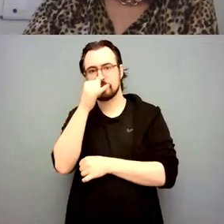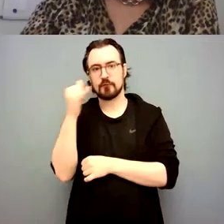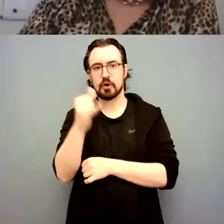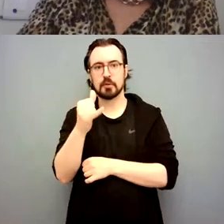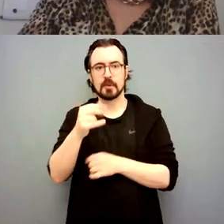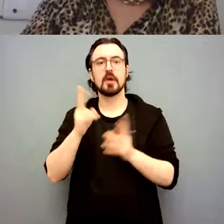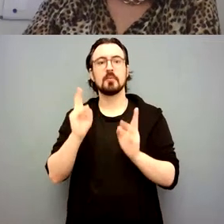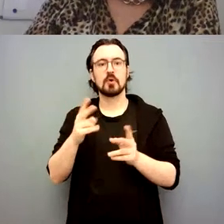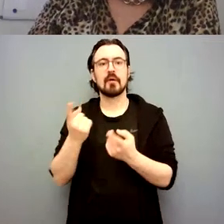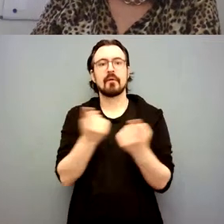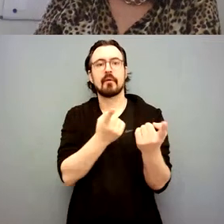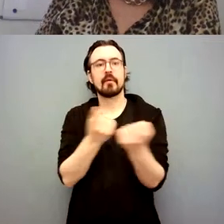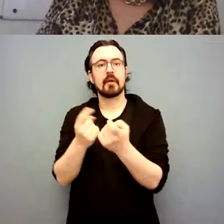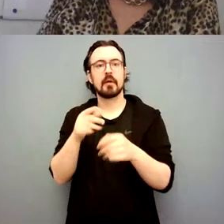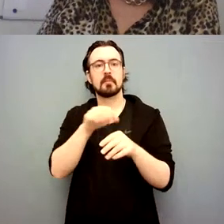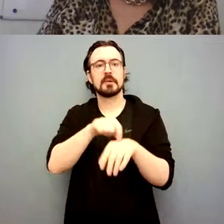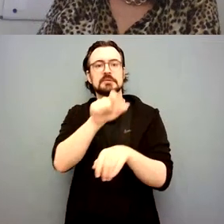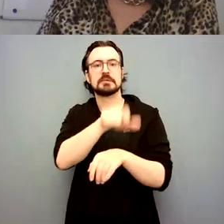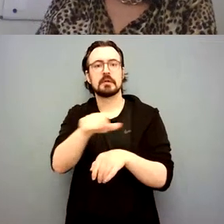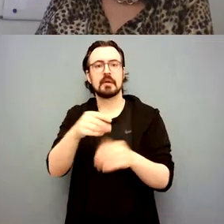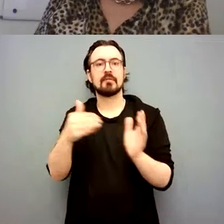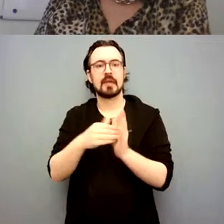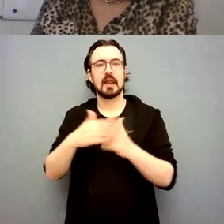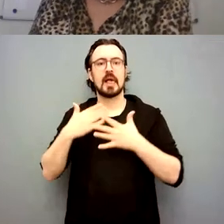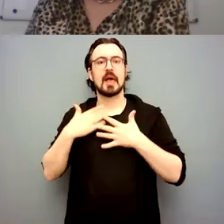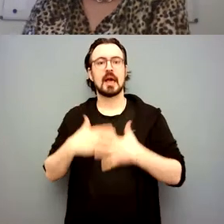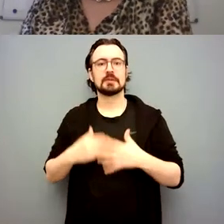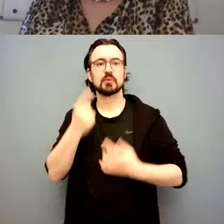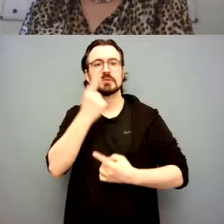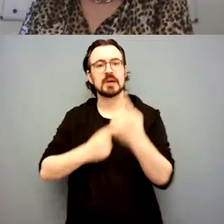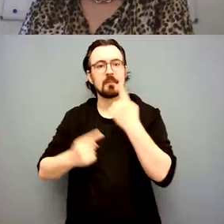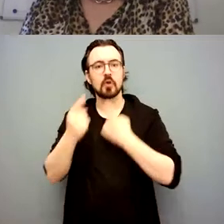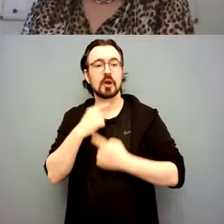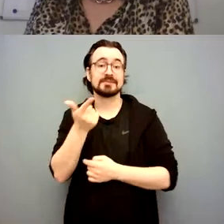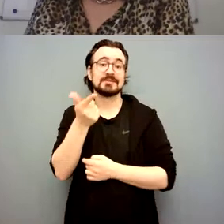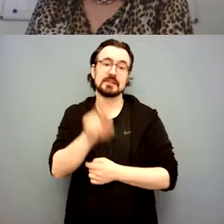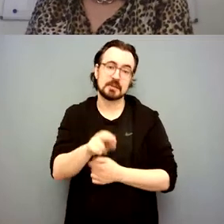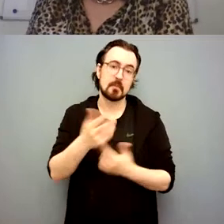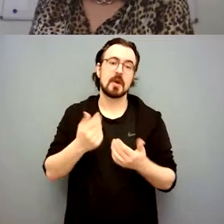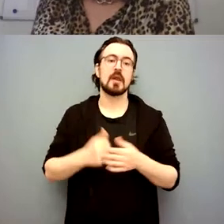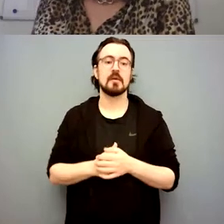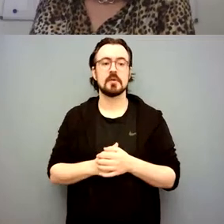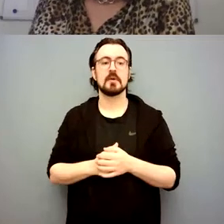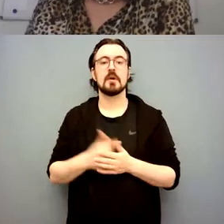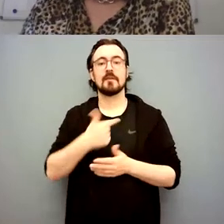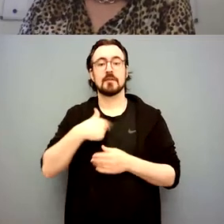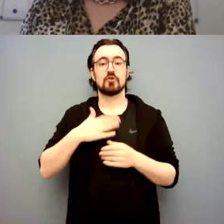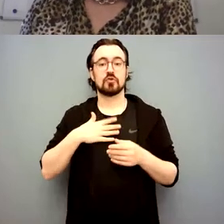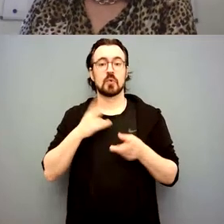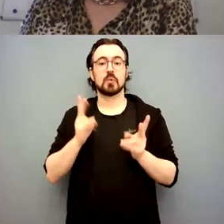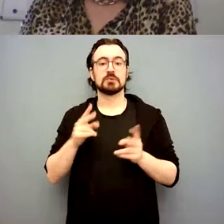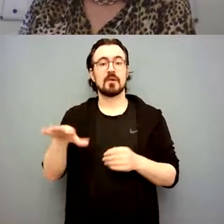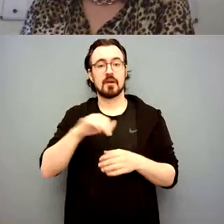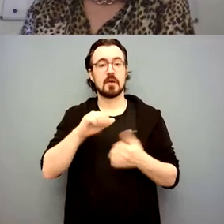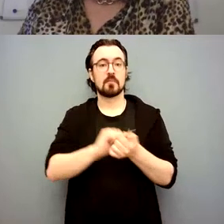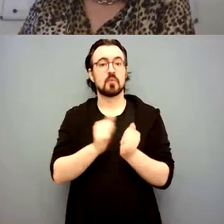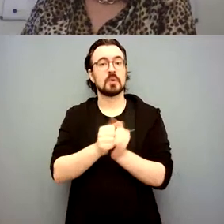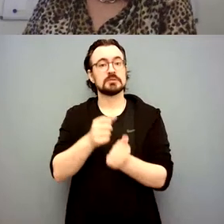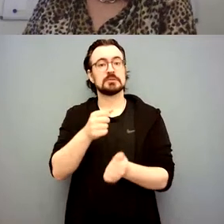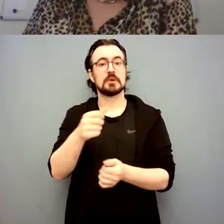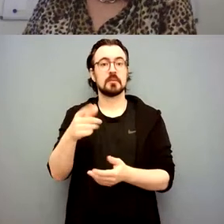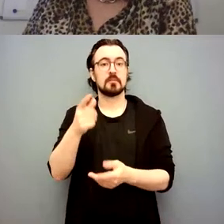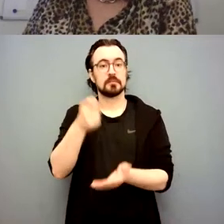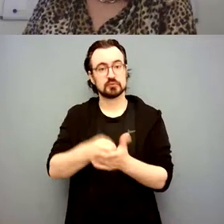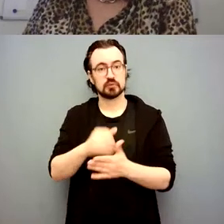kalla patienter till hälsosamtal till exempel. Vi tycker att alla politiska beslut i